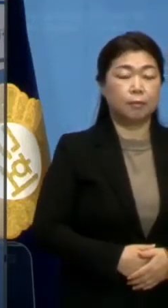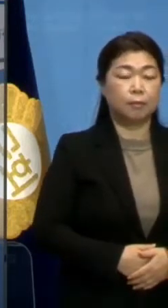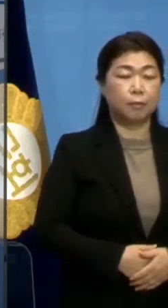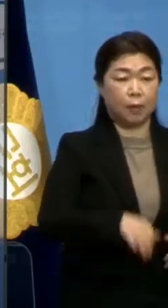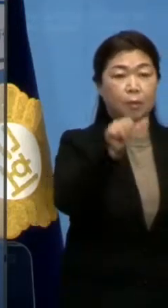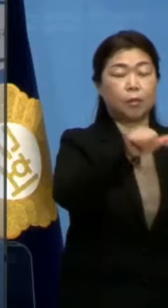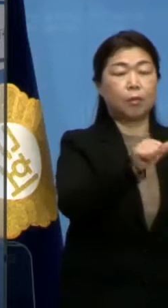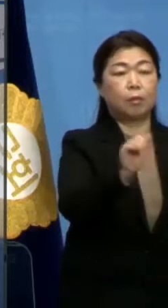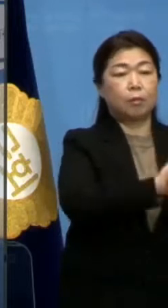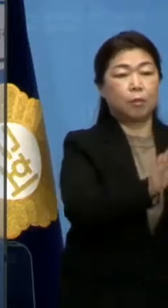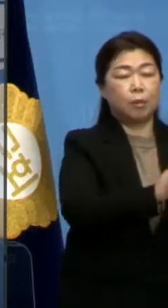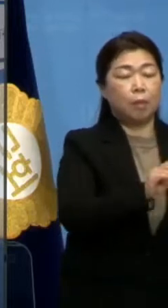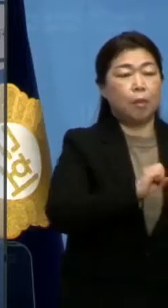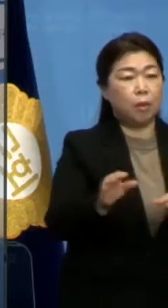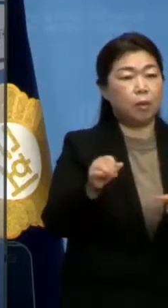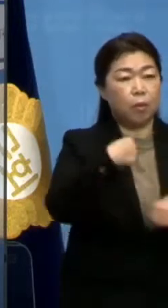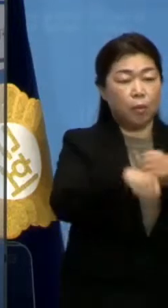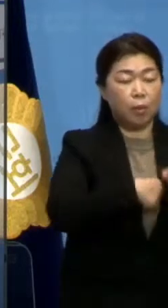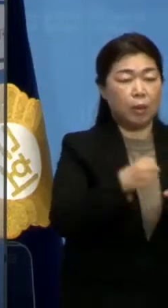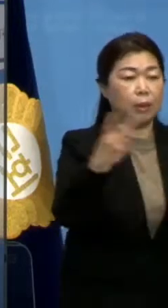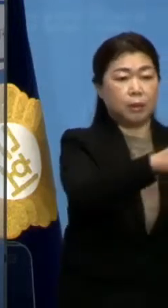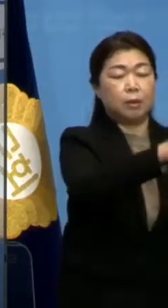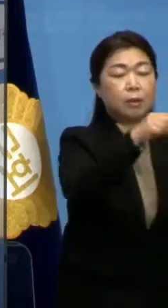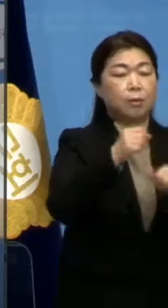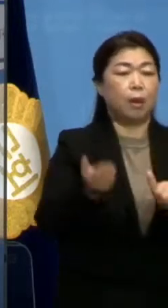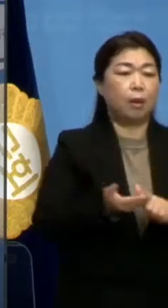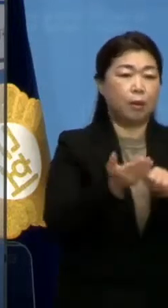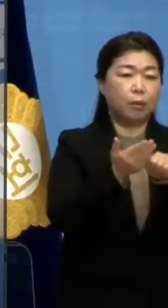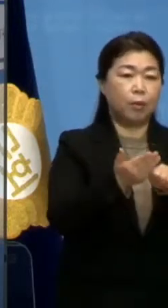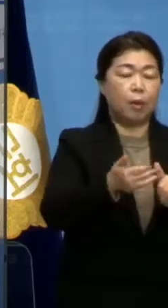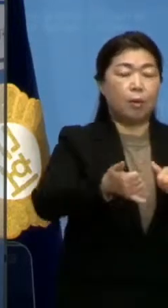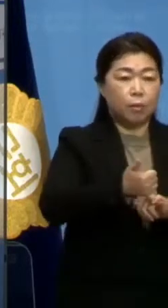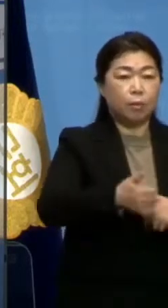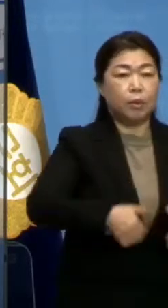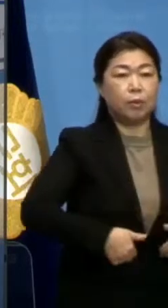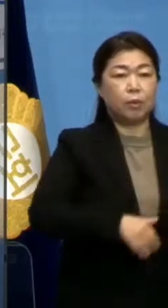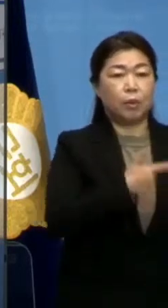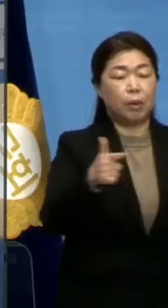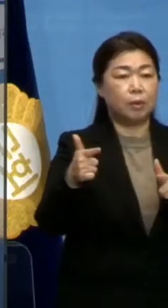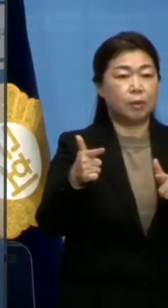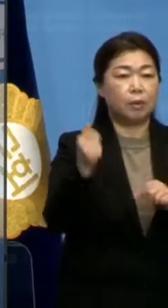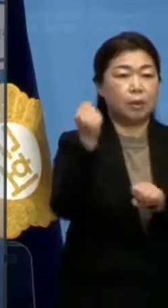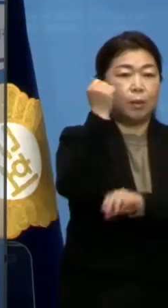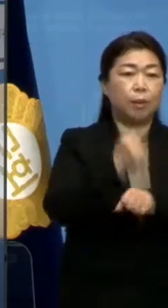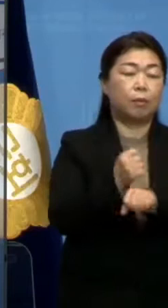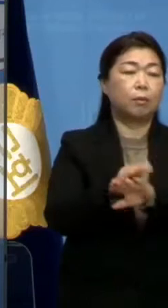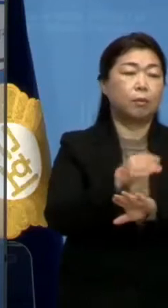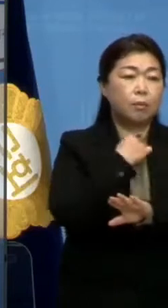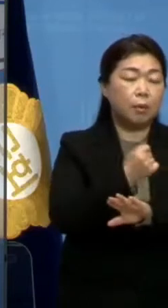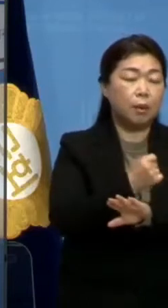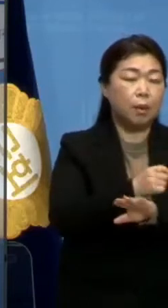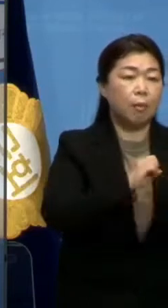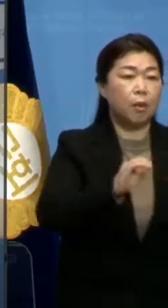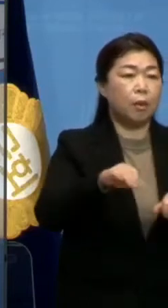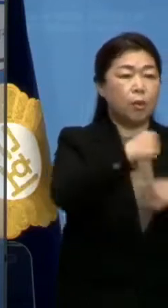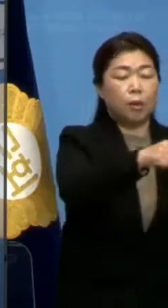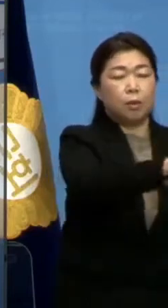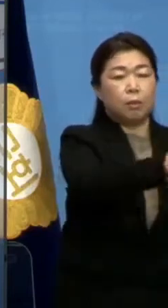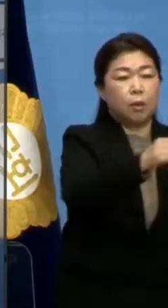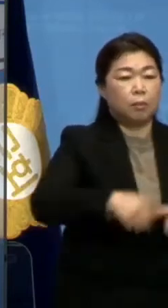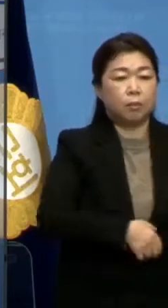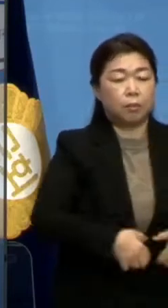다섯번째 유기동물 제 입양과 필수 교육 을 연기하고 반려 인을 돕는 입양 키트를 제공하겠습니다 유기동물 입양을 방 소리는